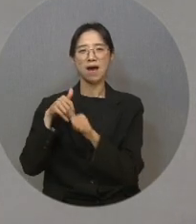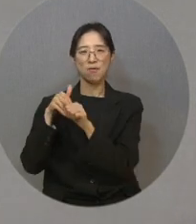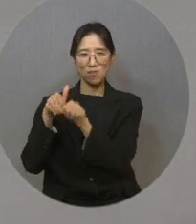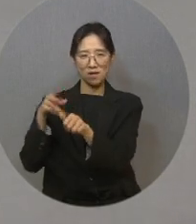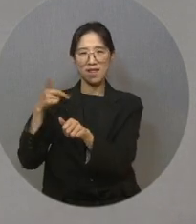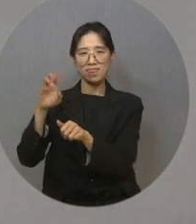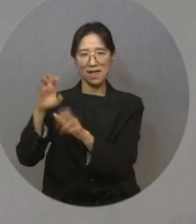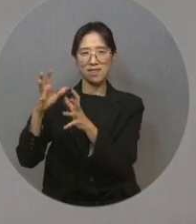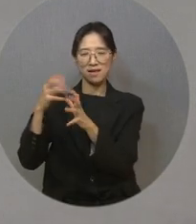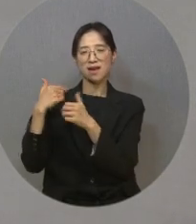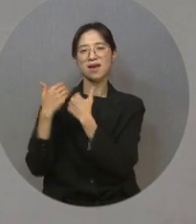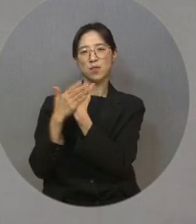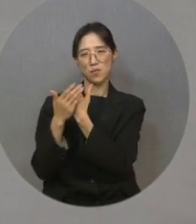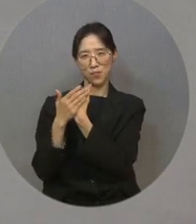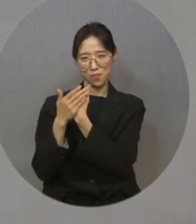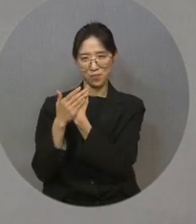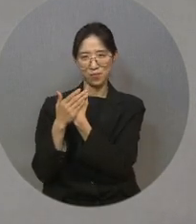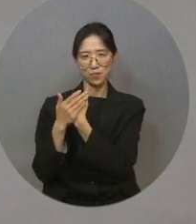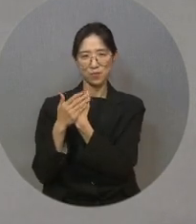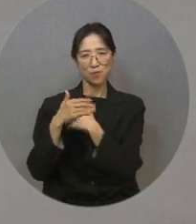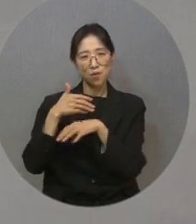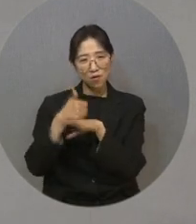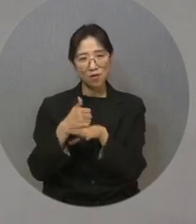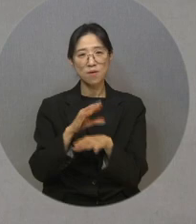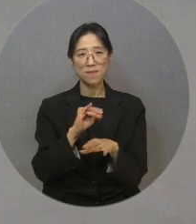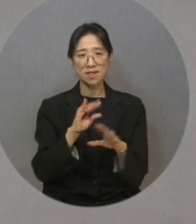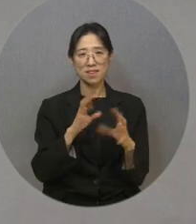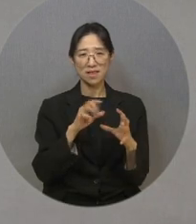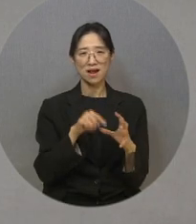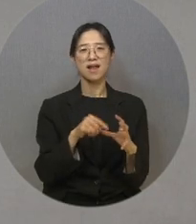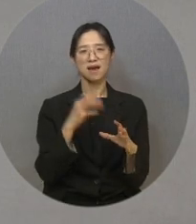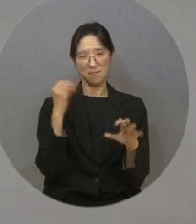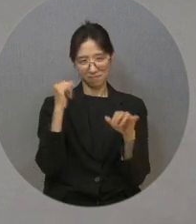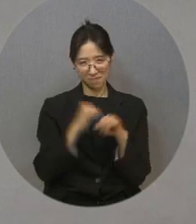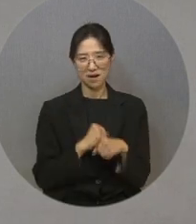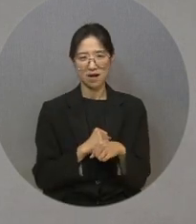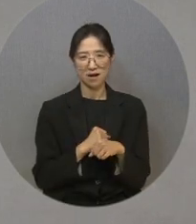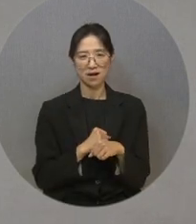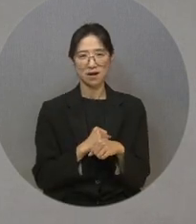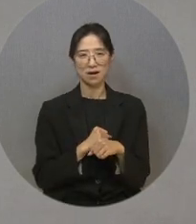당으로부터 지원을 받습니다. 결국 백제가 그걸로 인해서 망하죠.